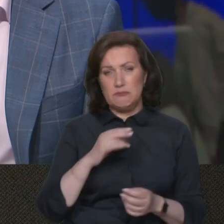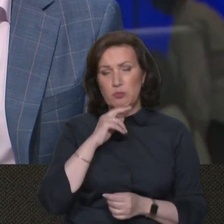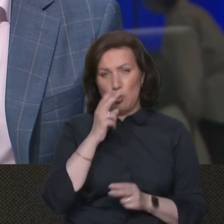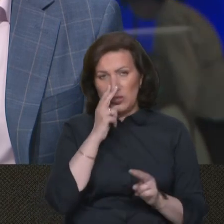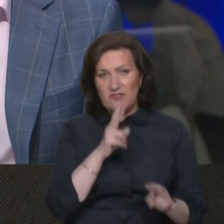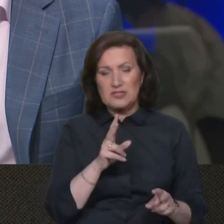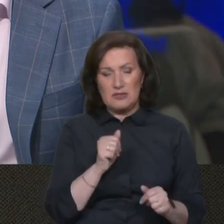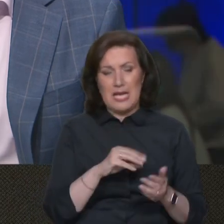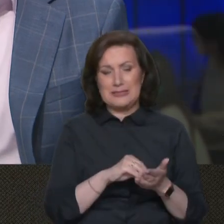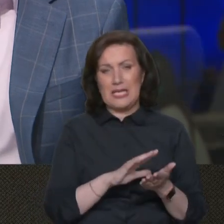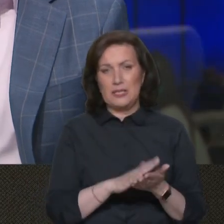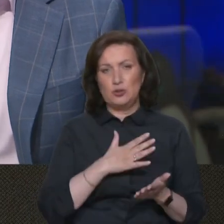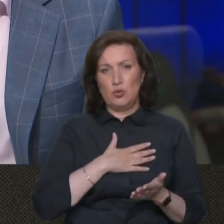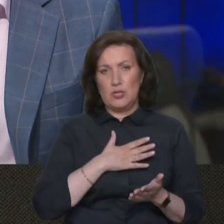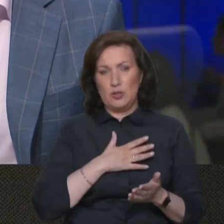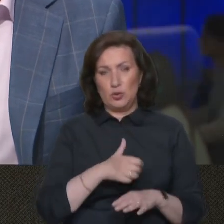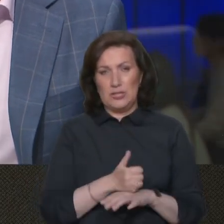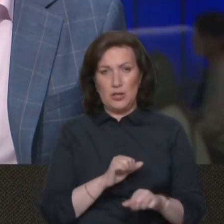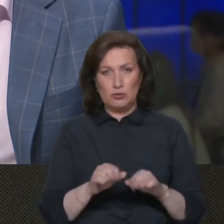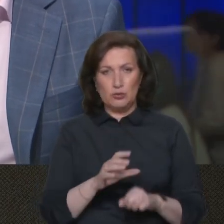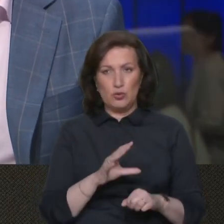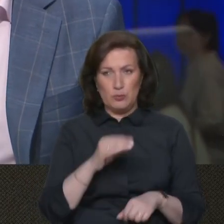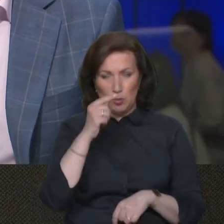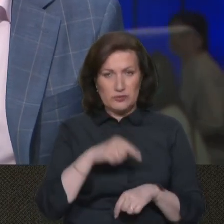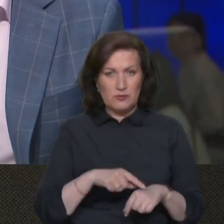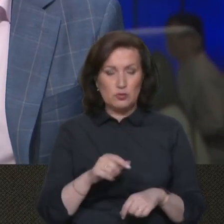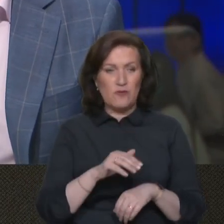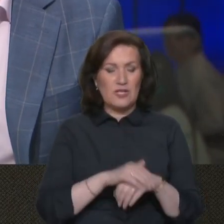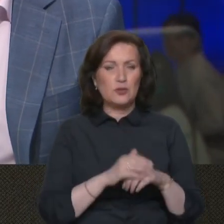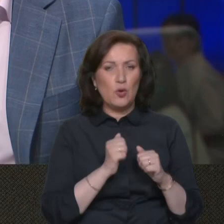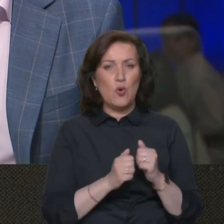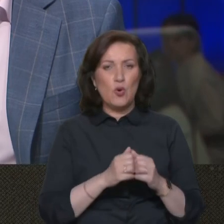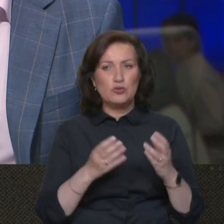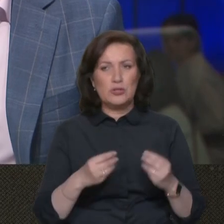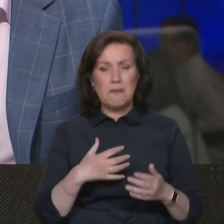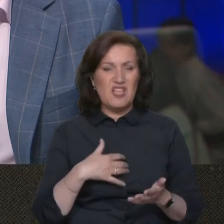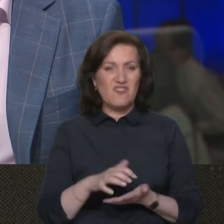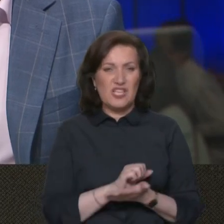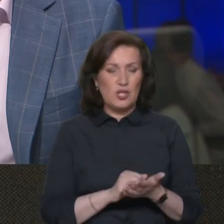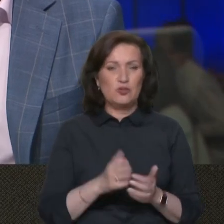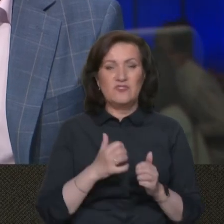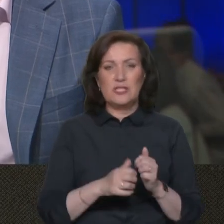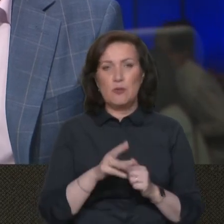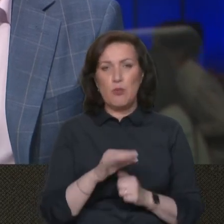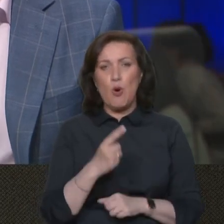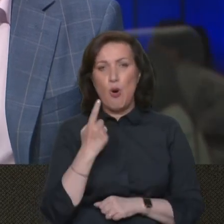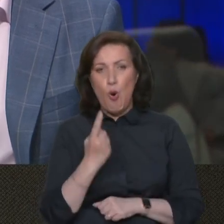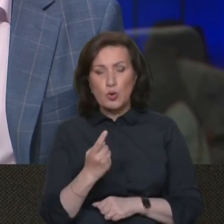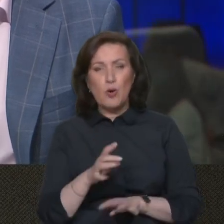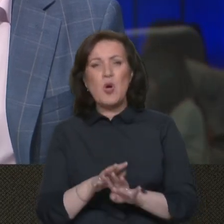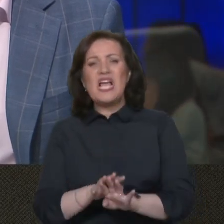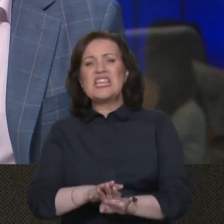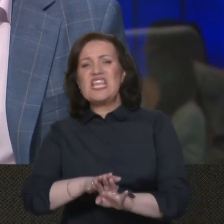на статистику нашого генерального штабу, щоб усвідомити, що фактично кожен день ми винищуємо в середньому по одному